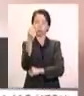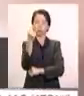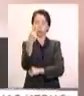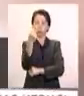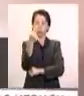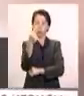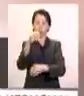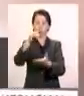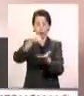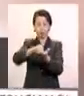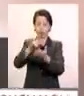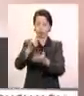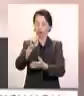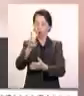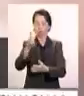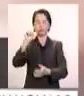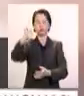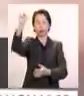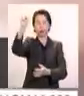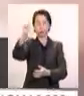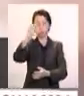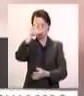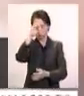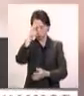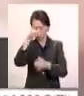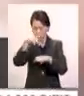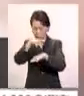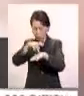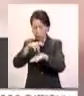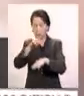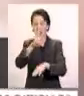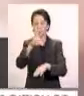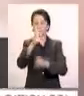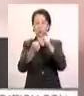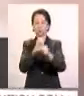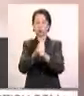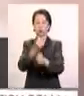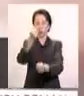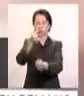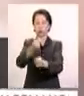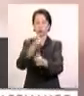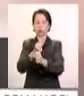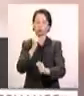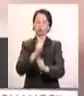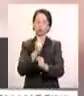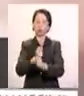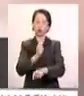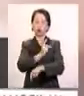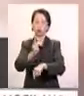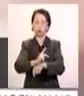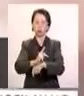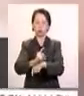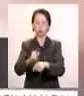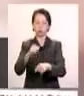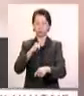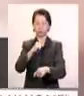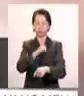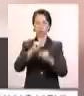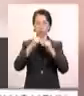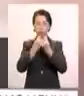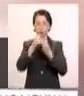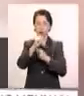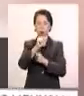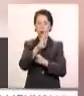Tawau, Sabah. Lelaki warga Filipina yang berusia 45 tahun dan bekerja sebagai tukang kebun itu merupakan ahli kumpulan Abu